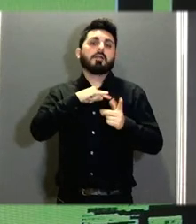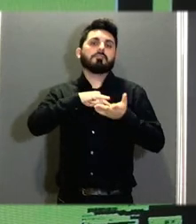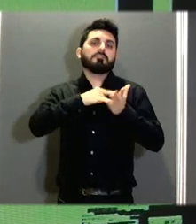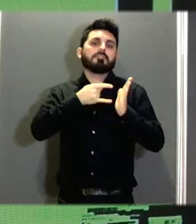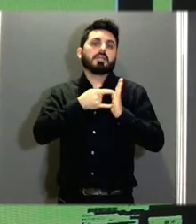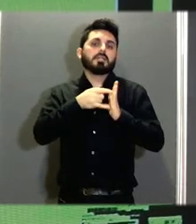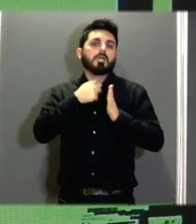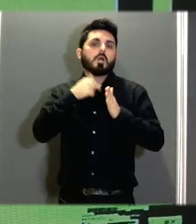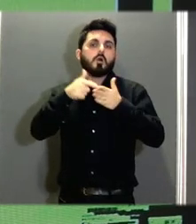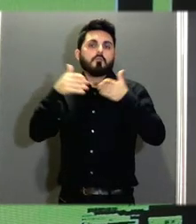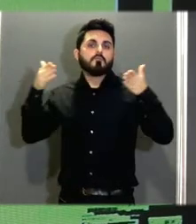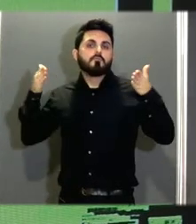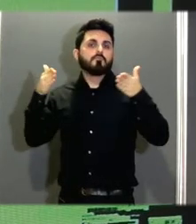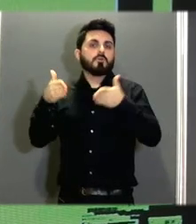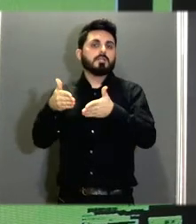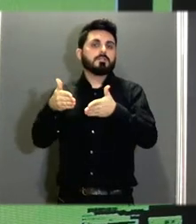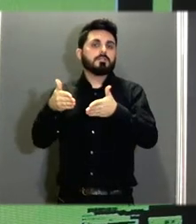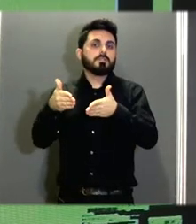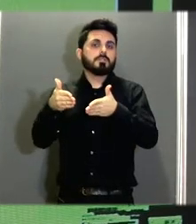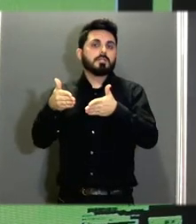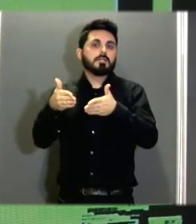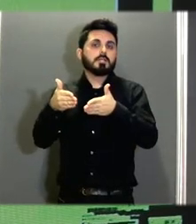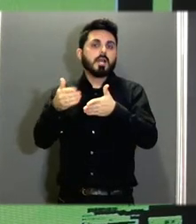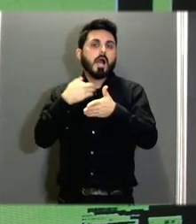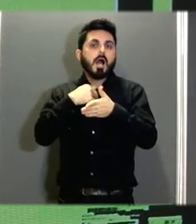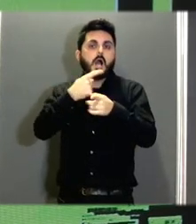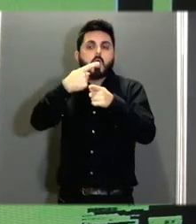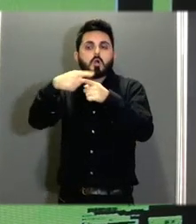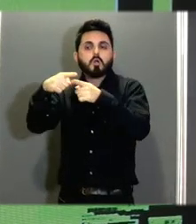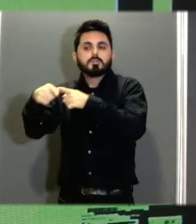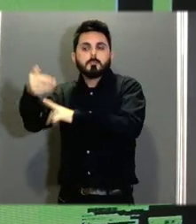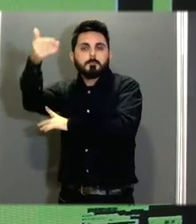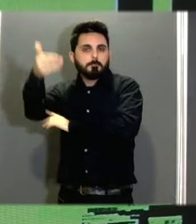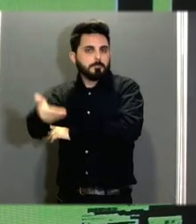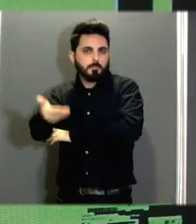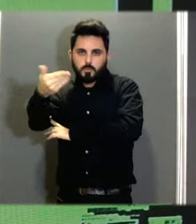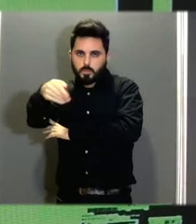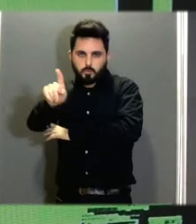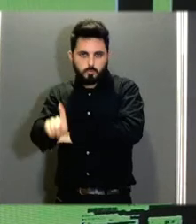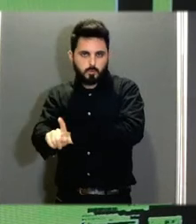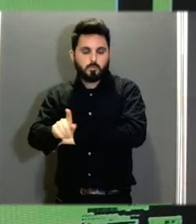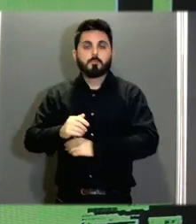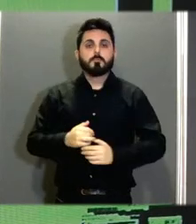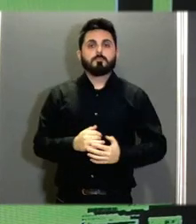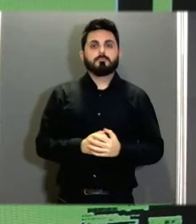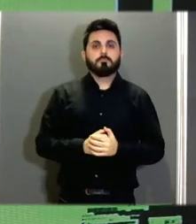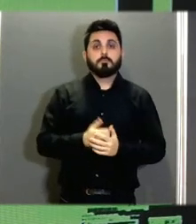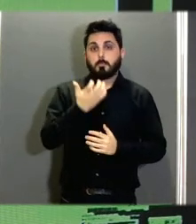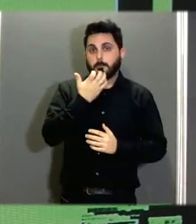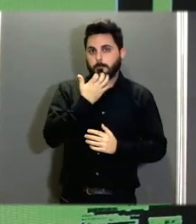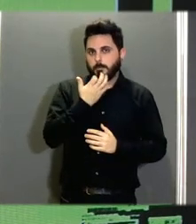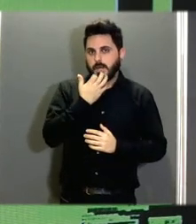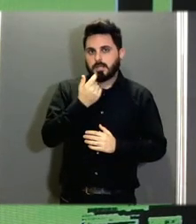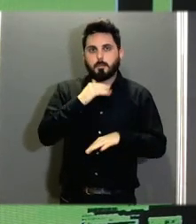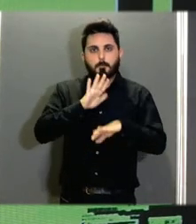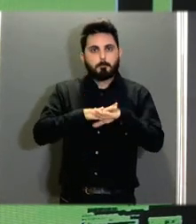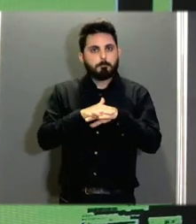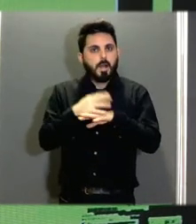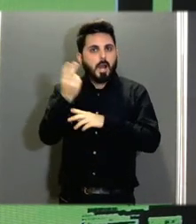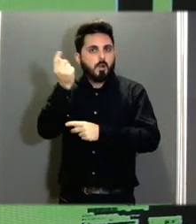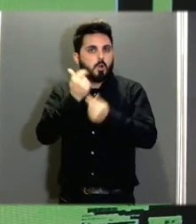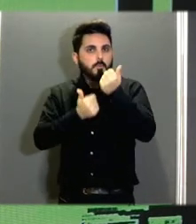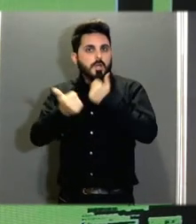es focalitzin en els aspectes més rellevants. Així com buscar les fonts de finançament per abordar aquesta